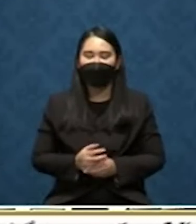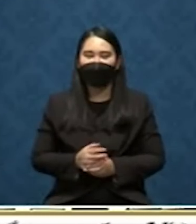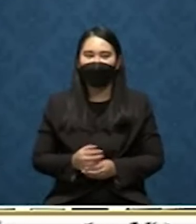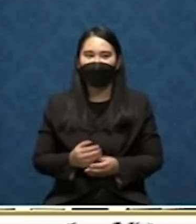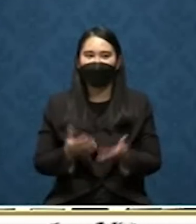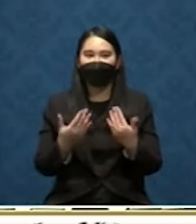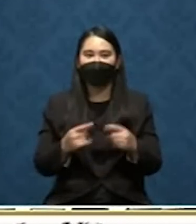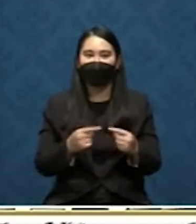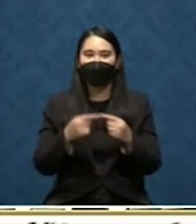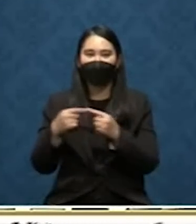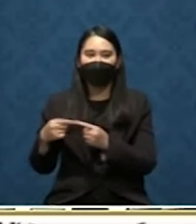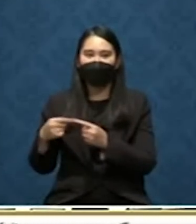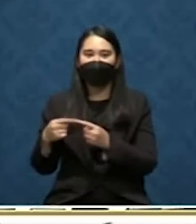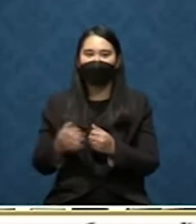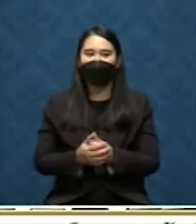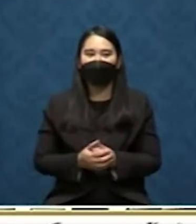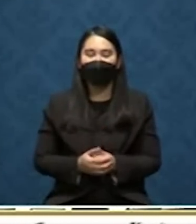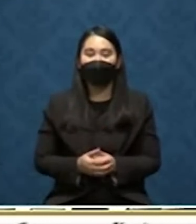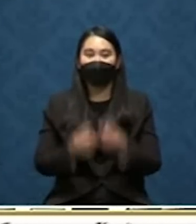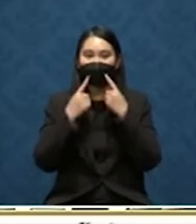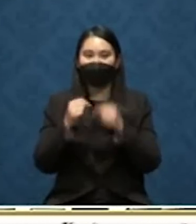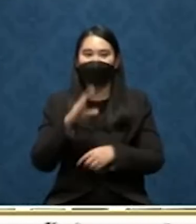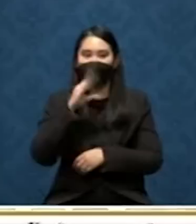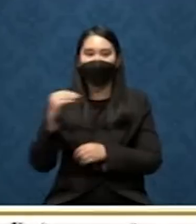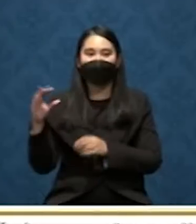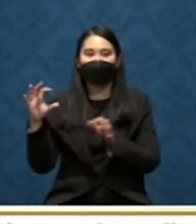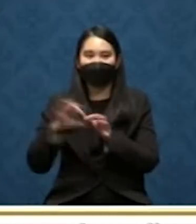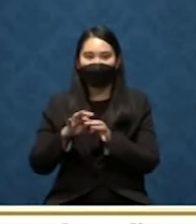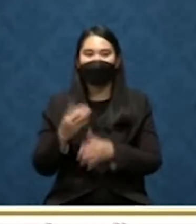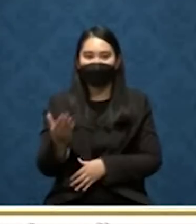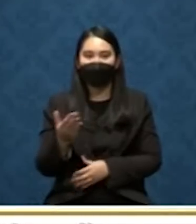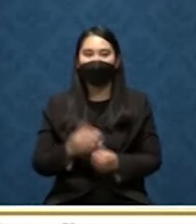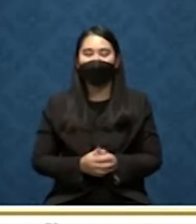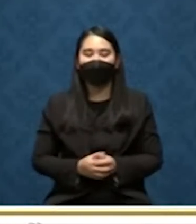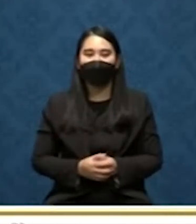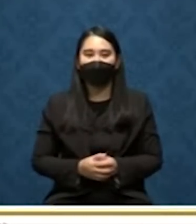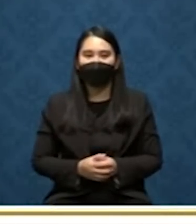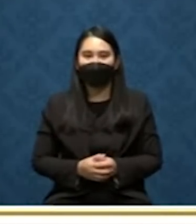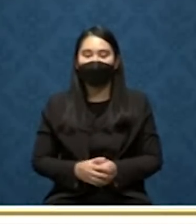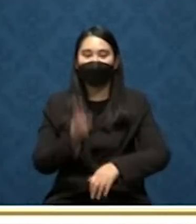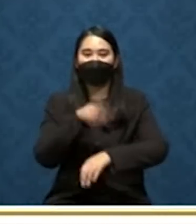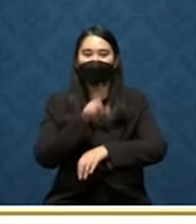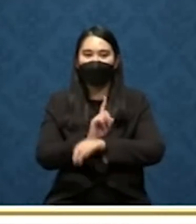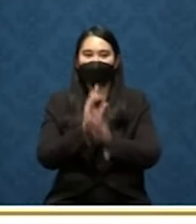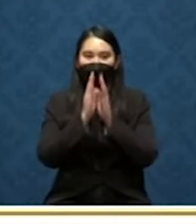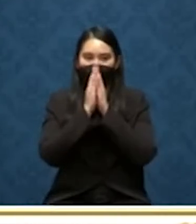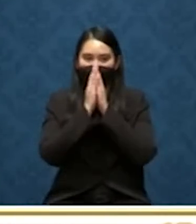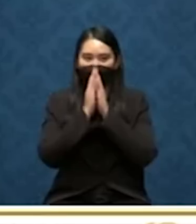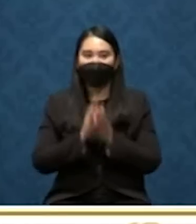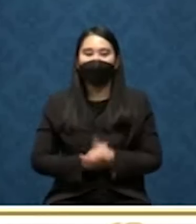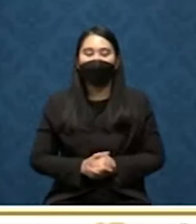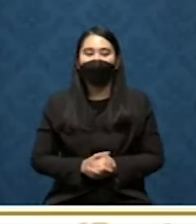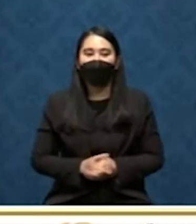ชา จะขอตอบใชไครับพัดพิครั ใช้สตพัดพิงตอครับ เชิญครับครั กับเรีนท่านประทานสภา